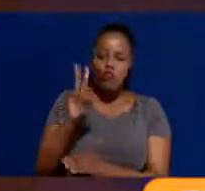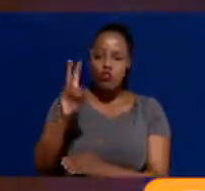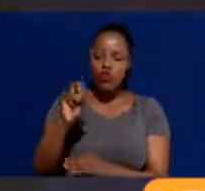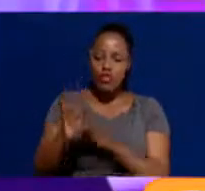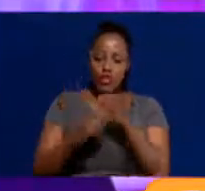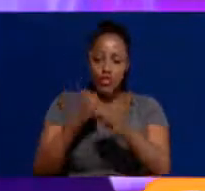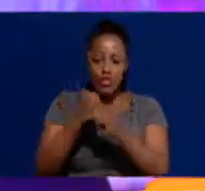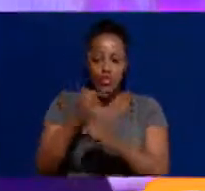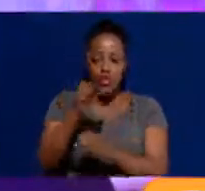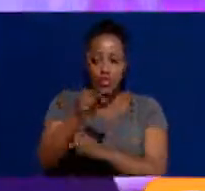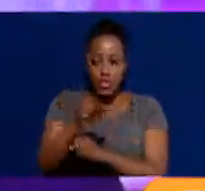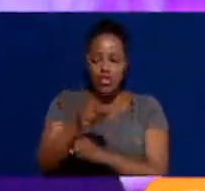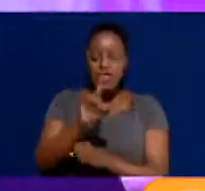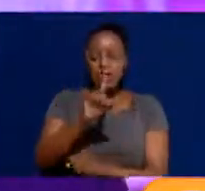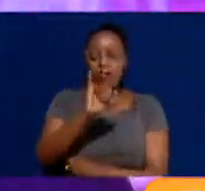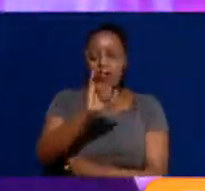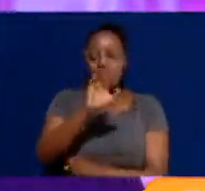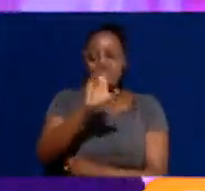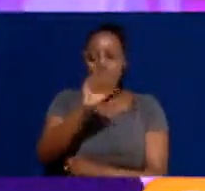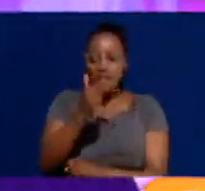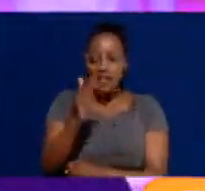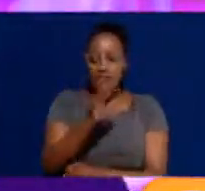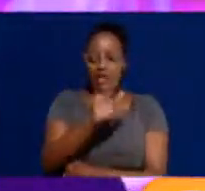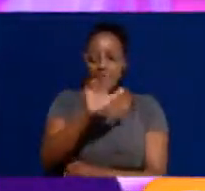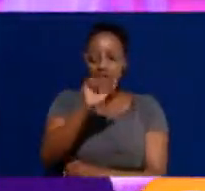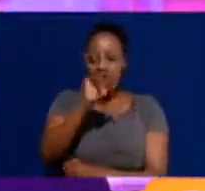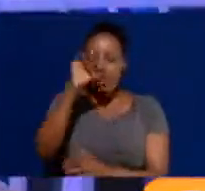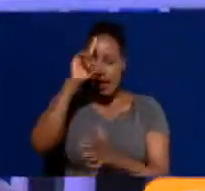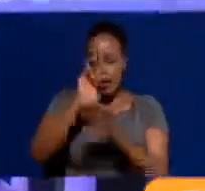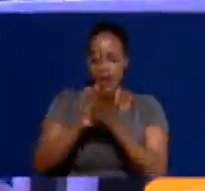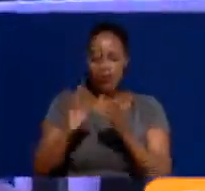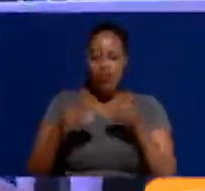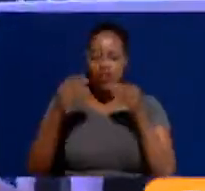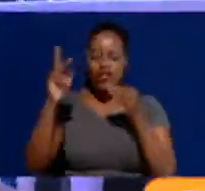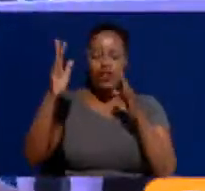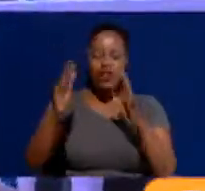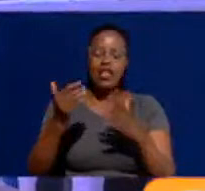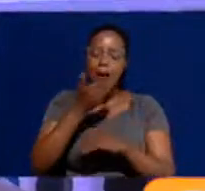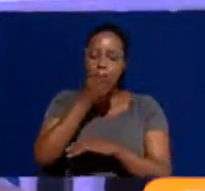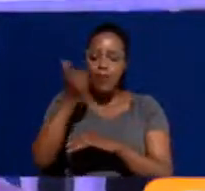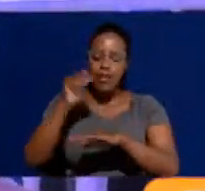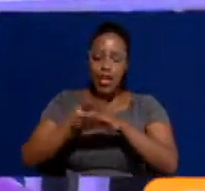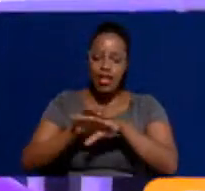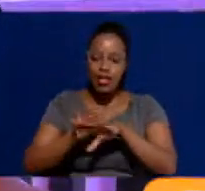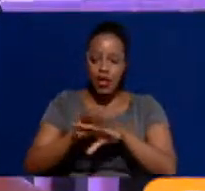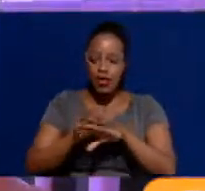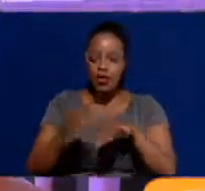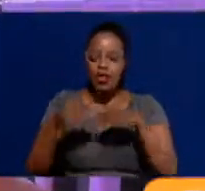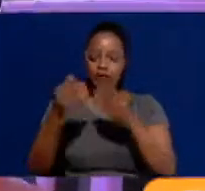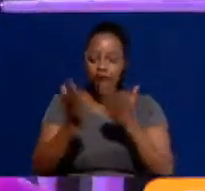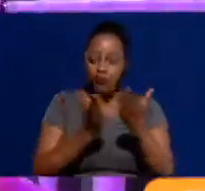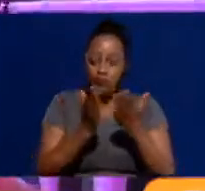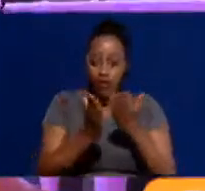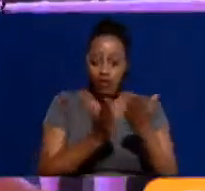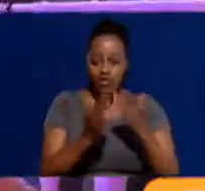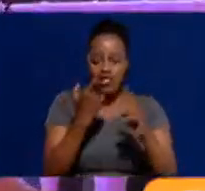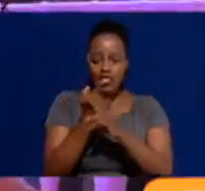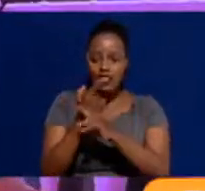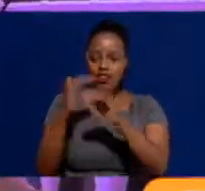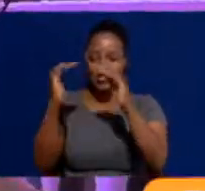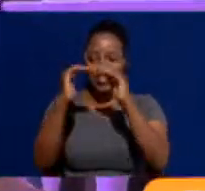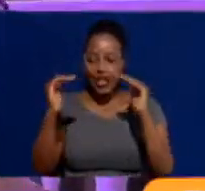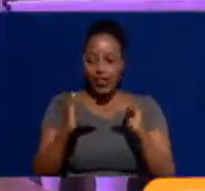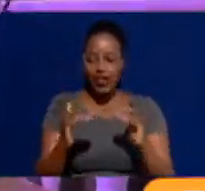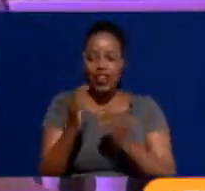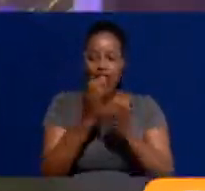bidii hii wasimamizi wa Directline wanaamini watawapa Wakenya huduma bora zaidi katika nyanja mbalimbali. And as the